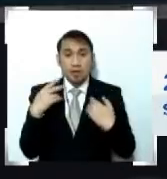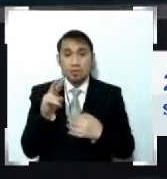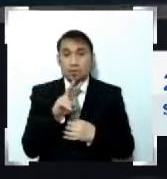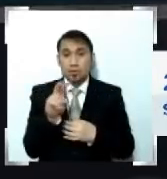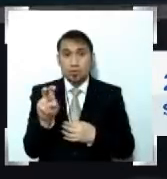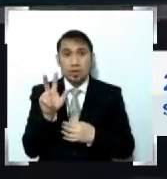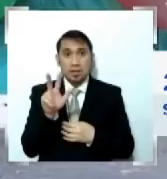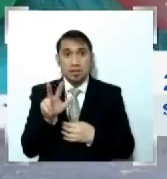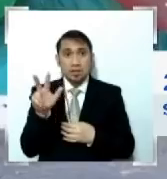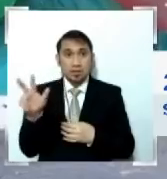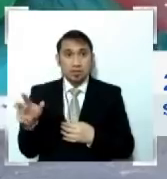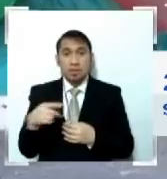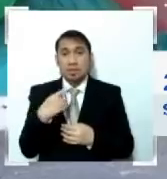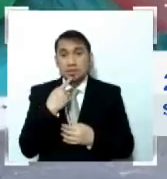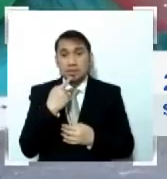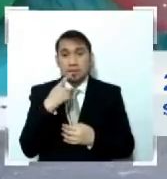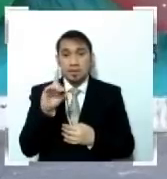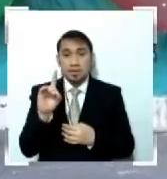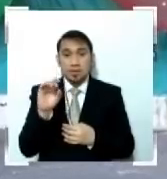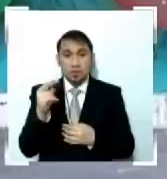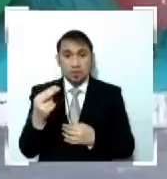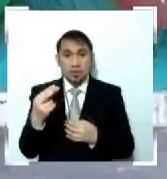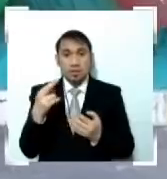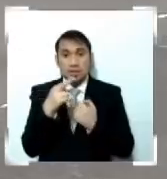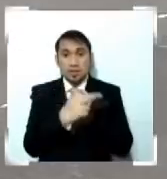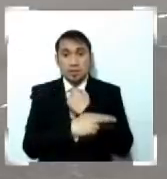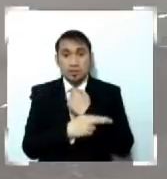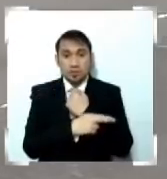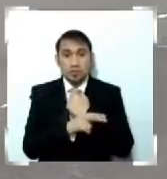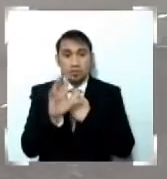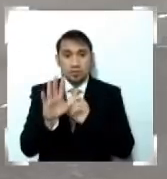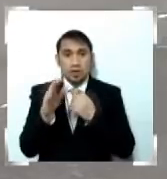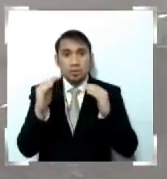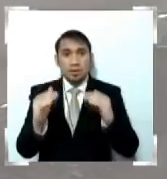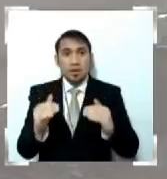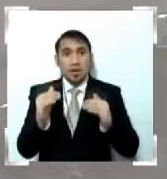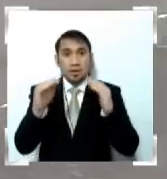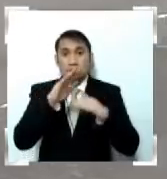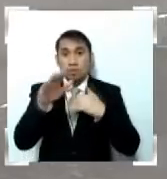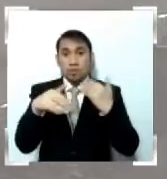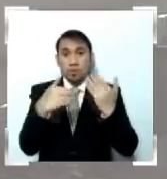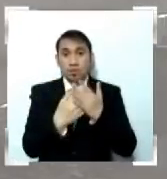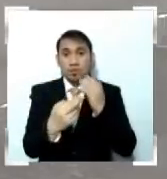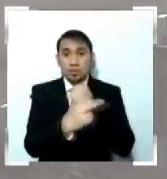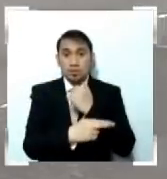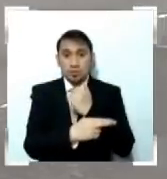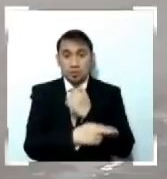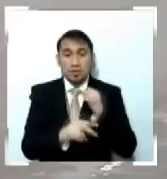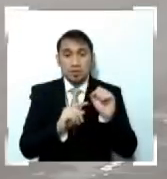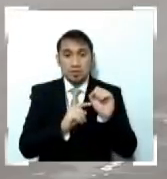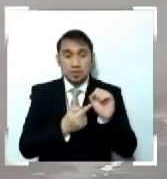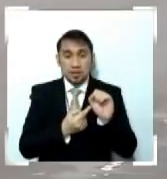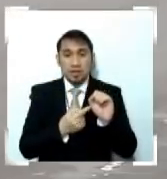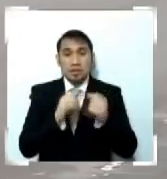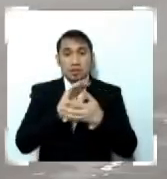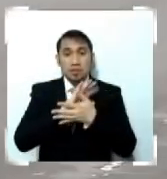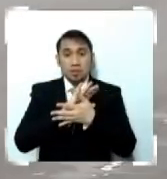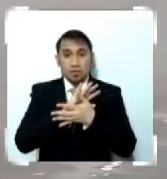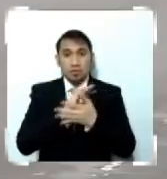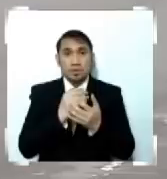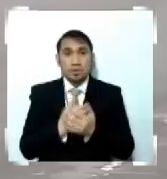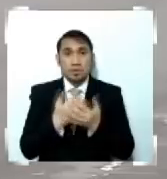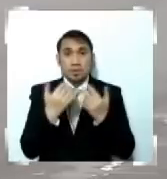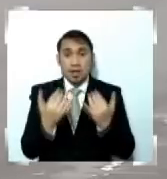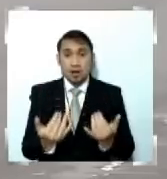233. Ayon sa DOH Region 5, pinakamataas ito sa buong rehiyon mula nang makapagtala ng COVID case doon. Pinakamarami